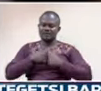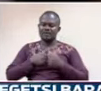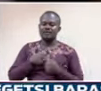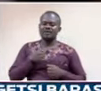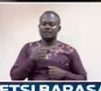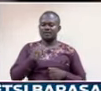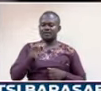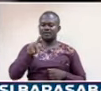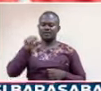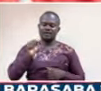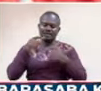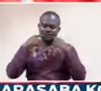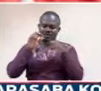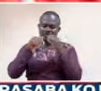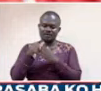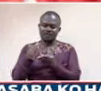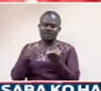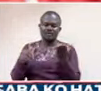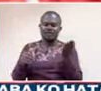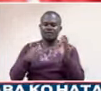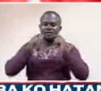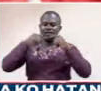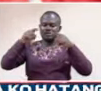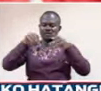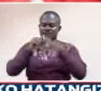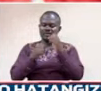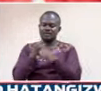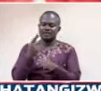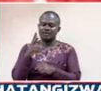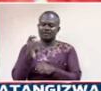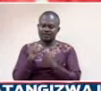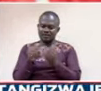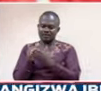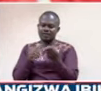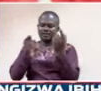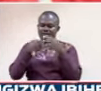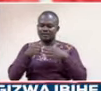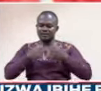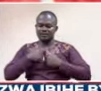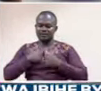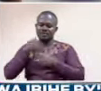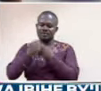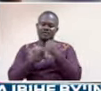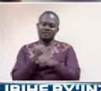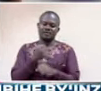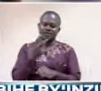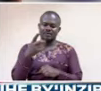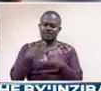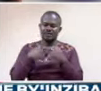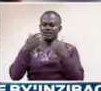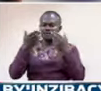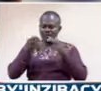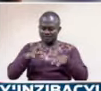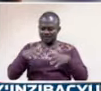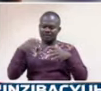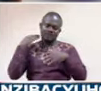Musenyeri Philippe Rukamba avuga ko yaguka ry'umurimo yogeza butumwa imyaka 120 Kiliziya Gatolika yageze mu Rwanda na nyuma y'imyaka 26 ishize habaye Jenoside